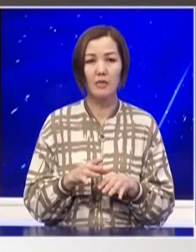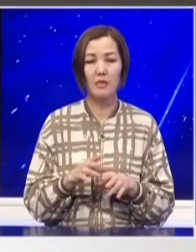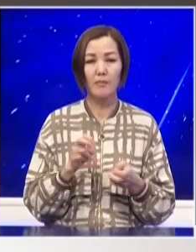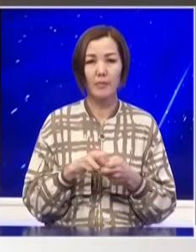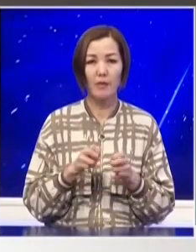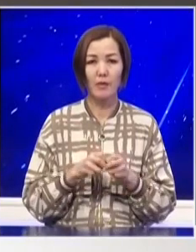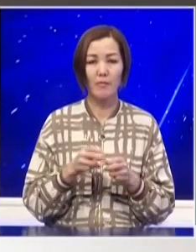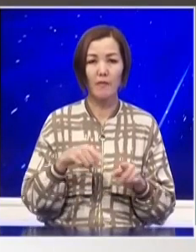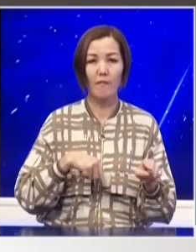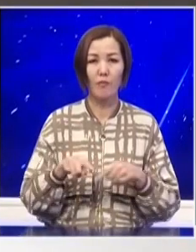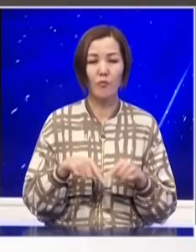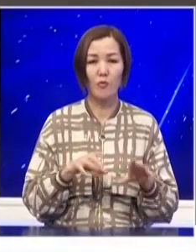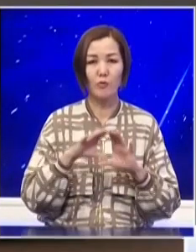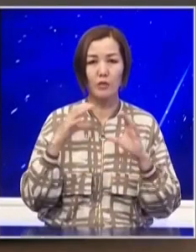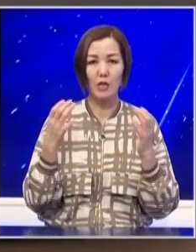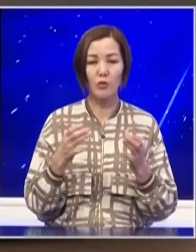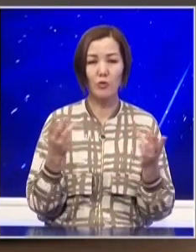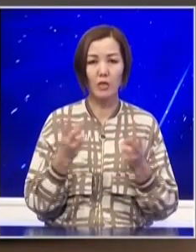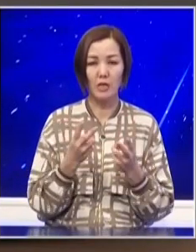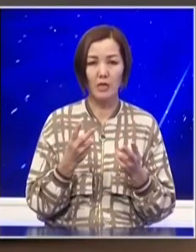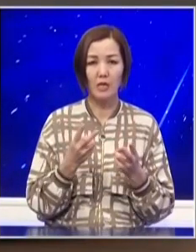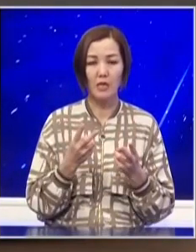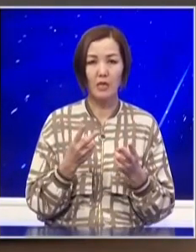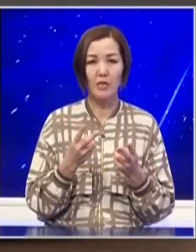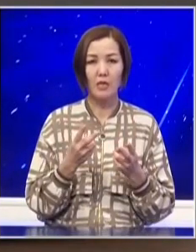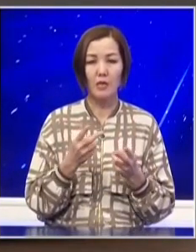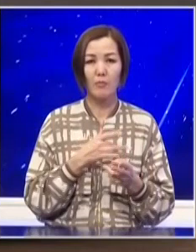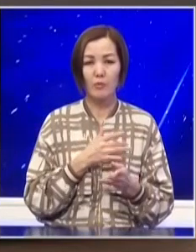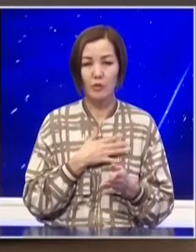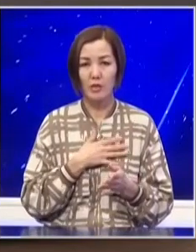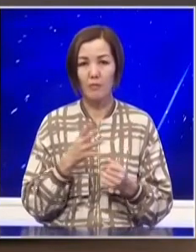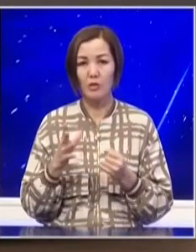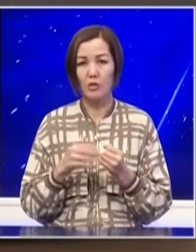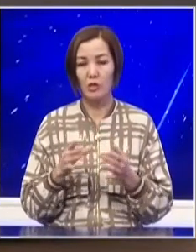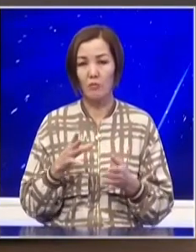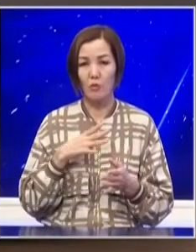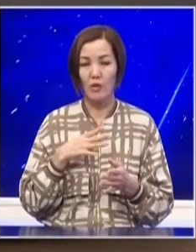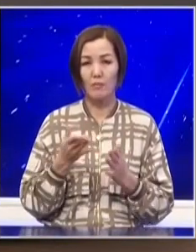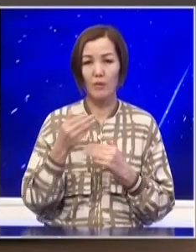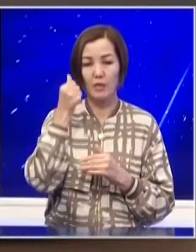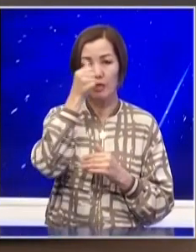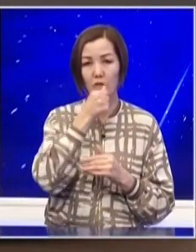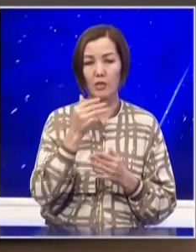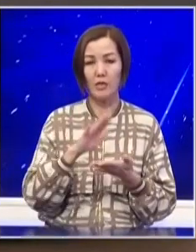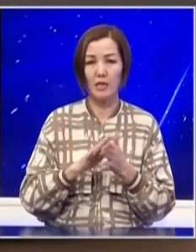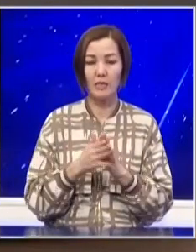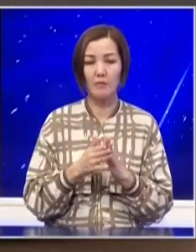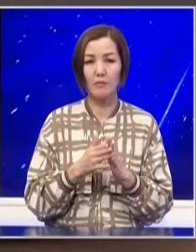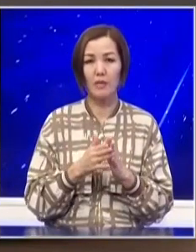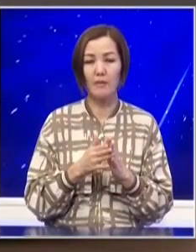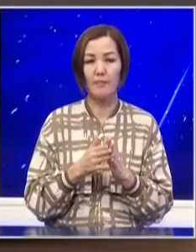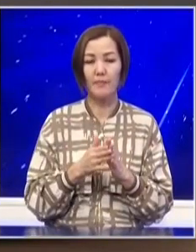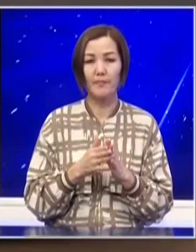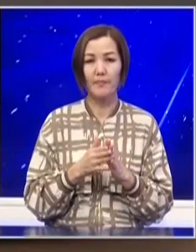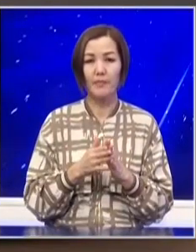жаңағы футбол алаңы, стадион дейміз. Бұл жеке меншіктің қолында болған. Былтыр келісім шарт арқылы айтып